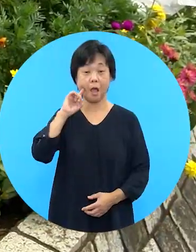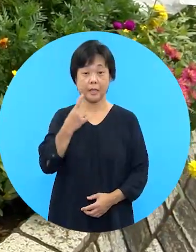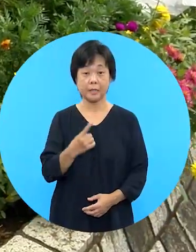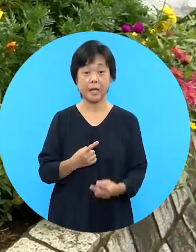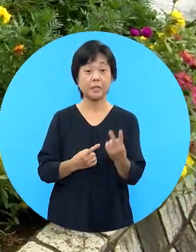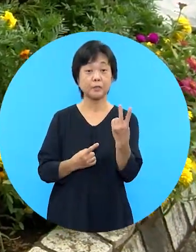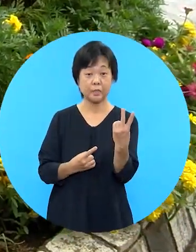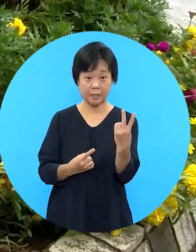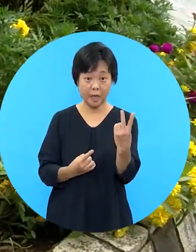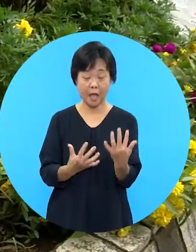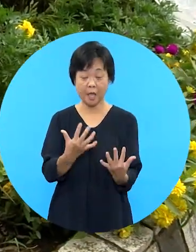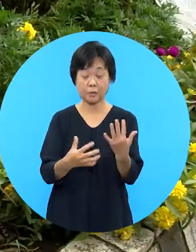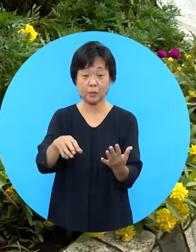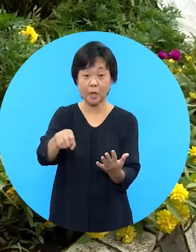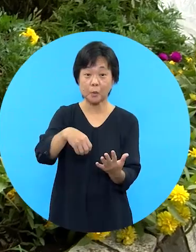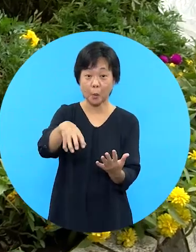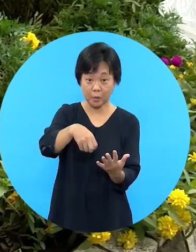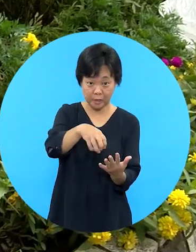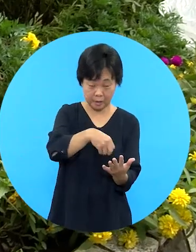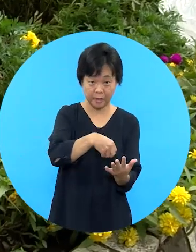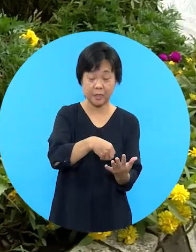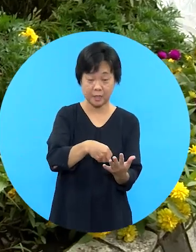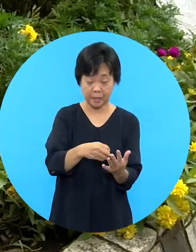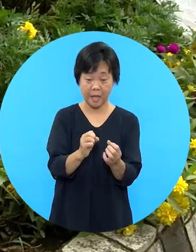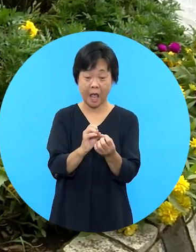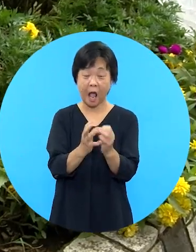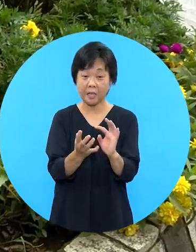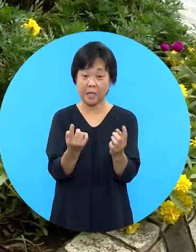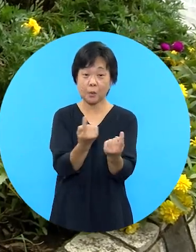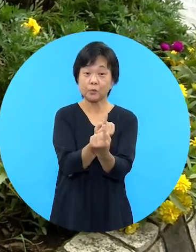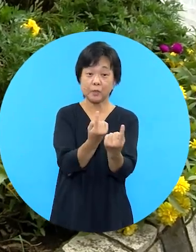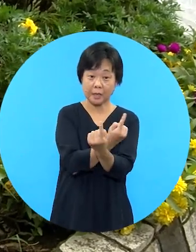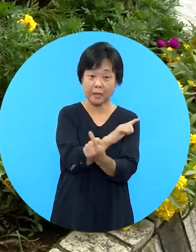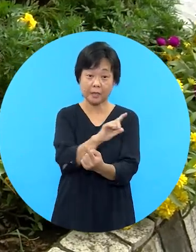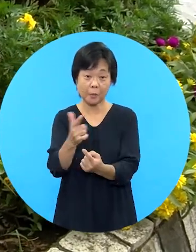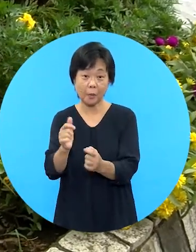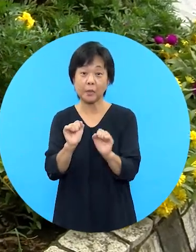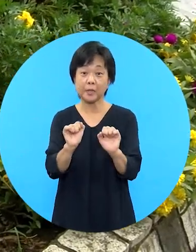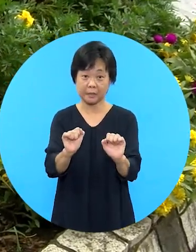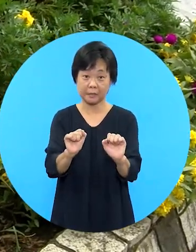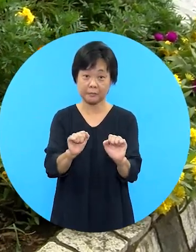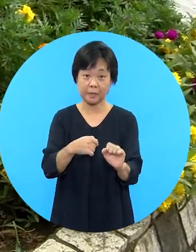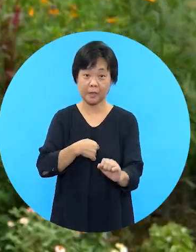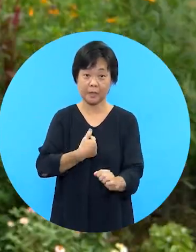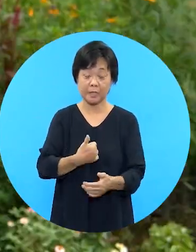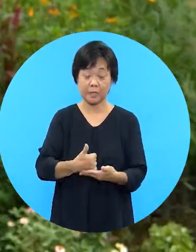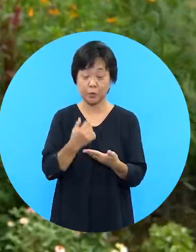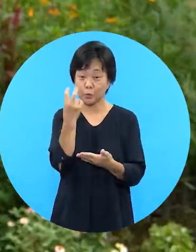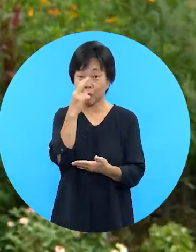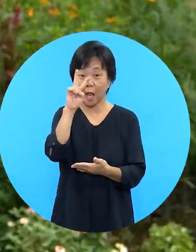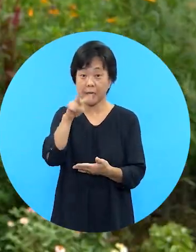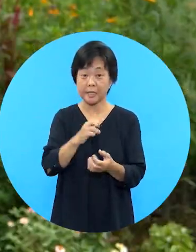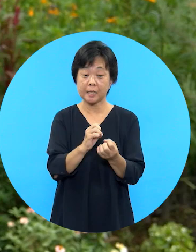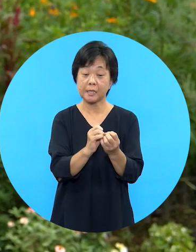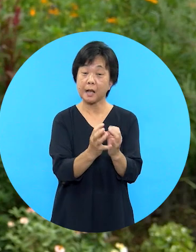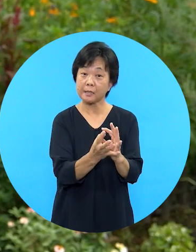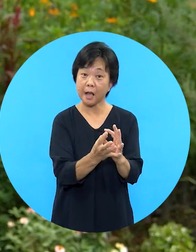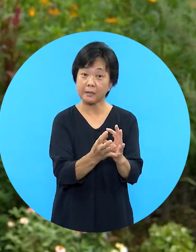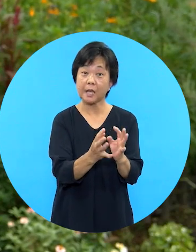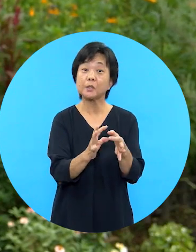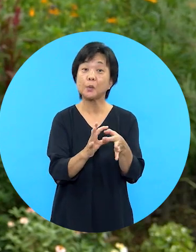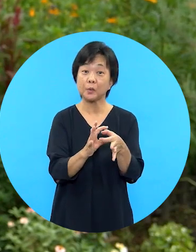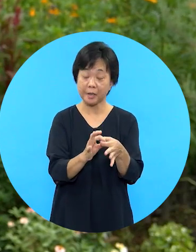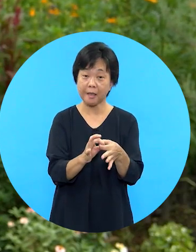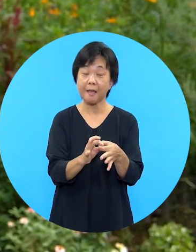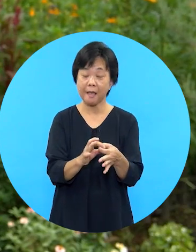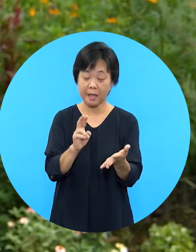月2回草取り、花がら摘みで植え替え等々をやっております。自主管理花壇ですので、